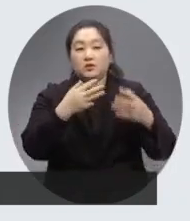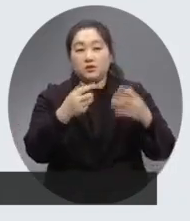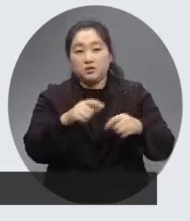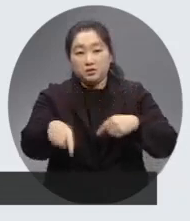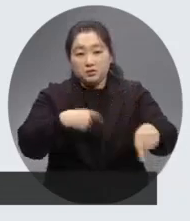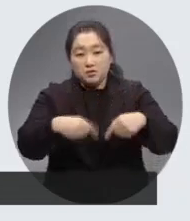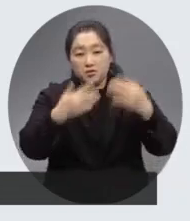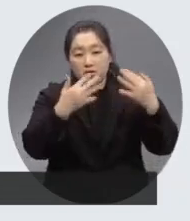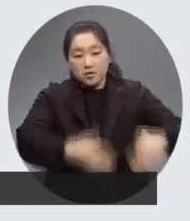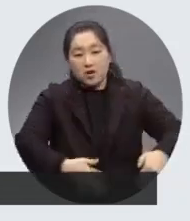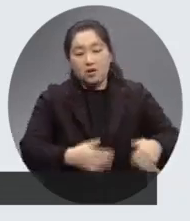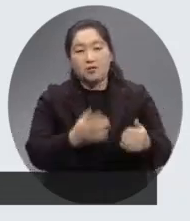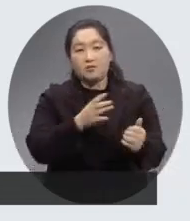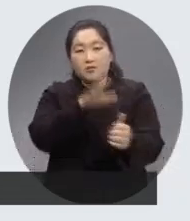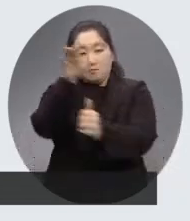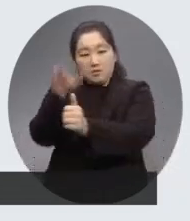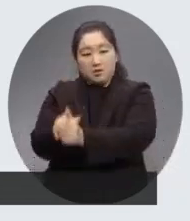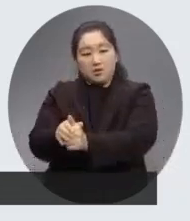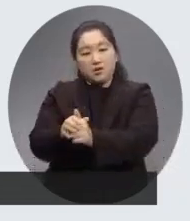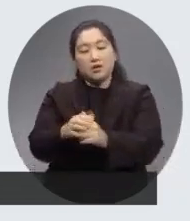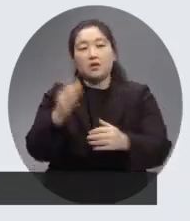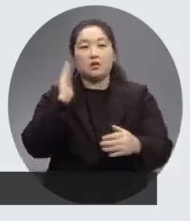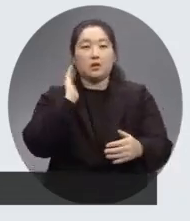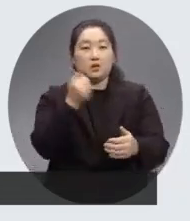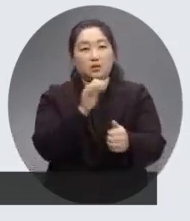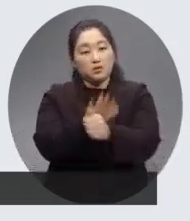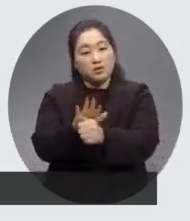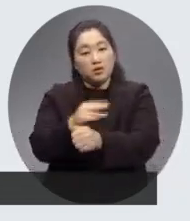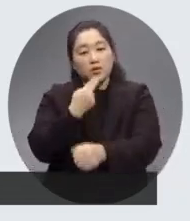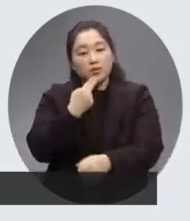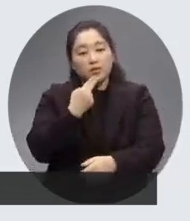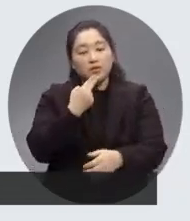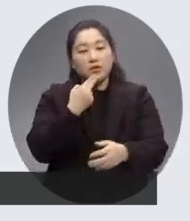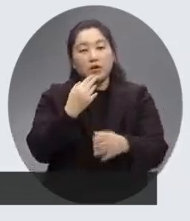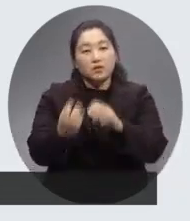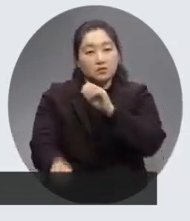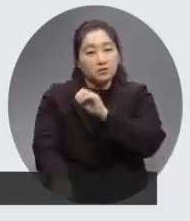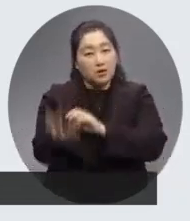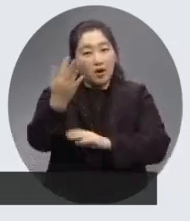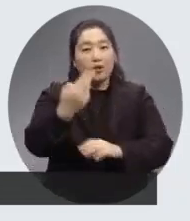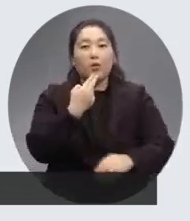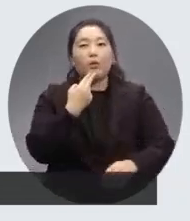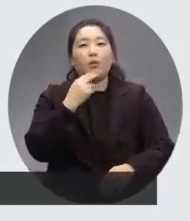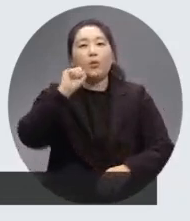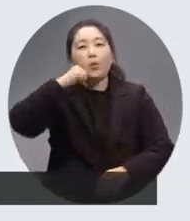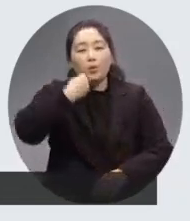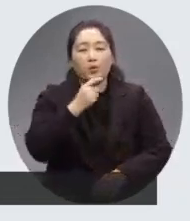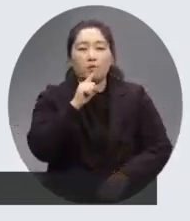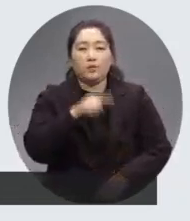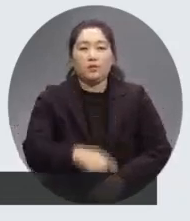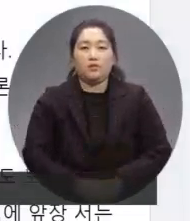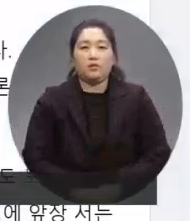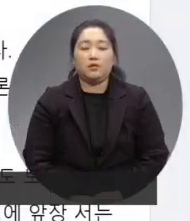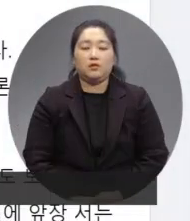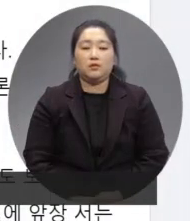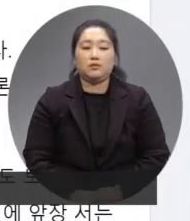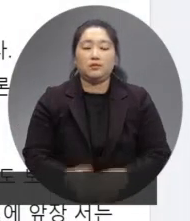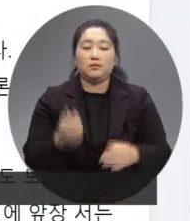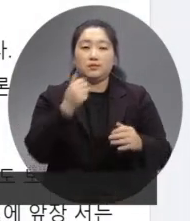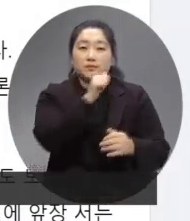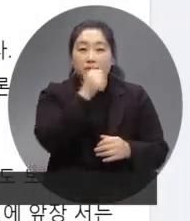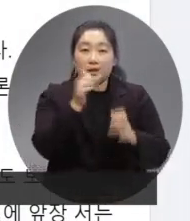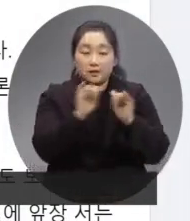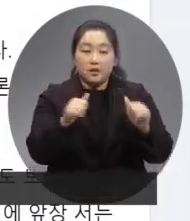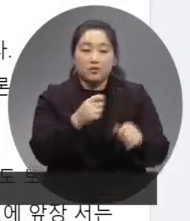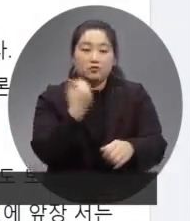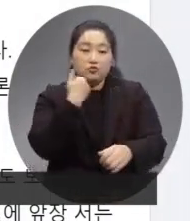저열한 프레임 씌우기, 대통령의 지지가 빠지면 총선 승리는 없다고 썼습니다. 대변인을 통해